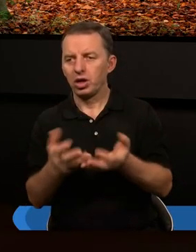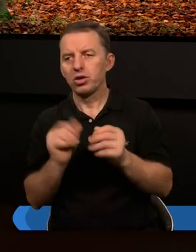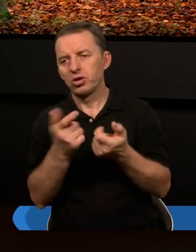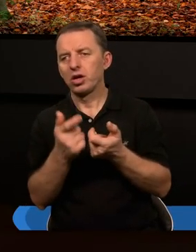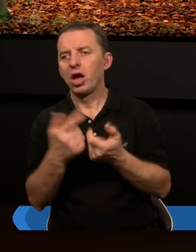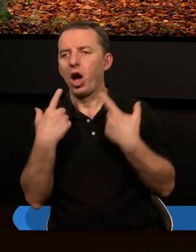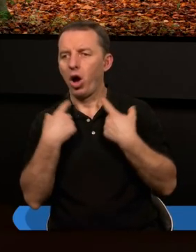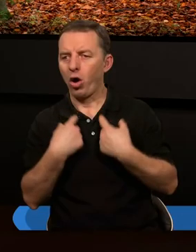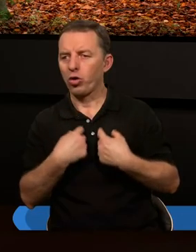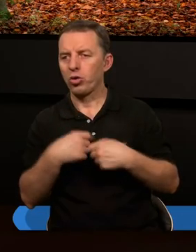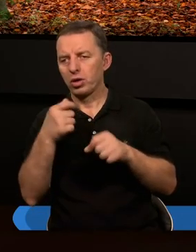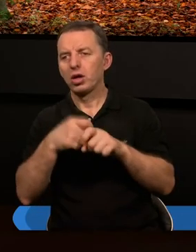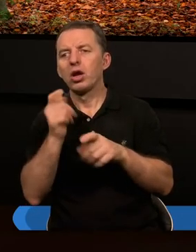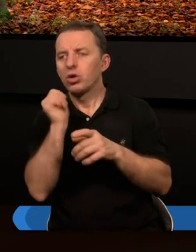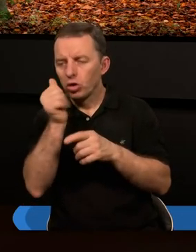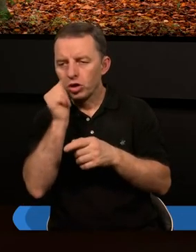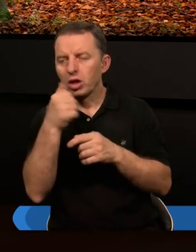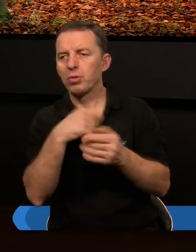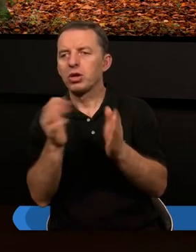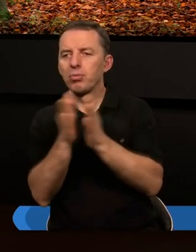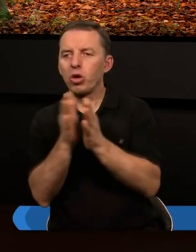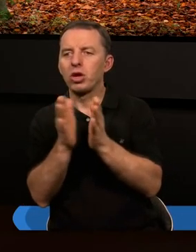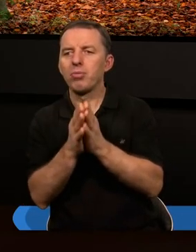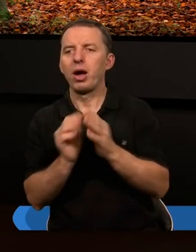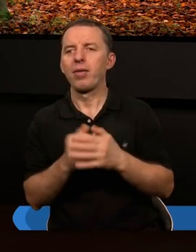mścić na jakiejś osobie, jeżeli się o nią codziennie modlimy.